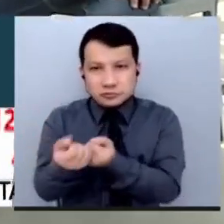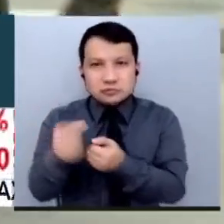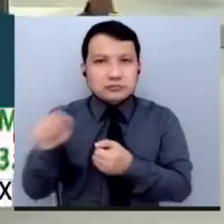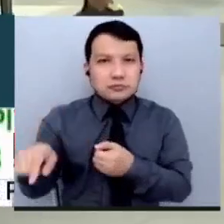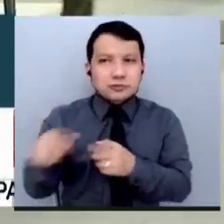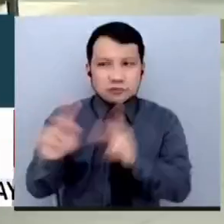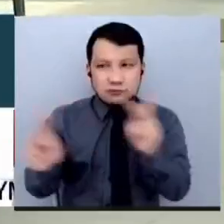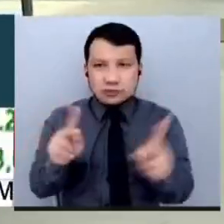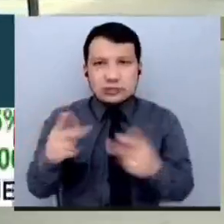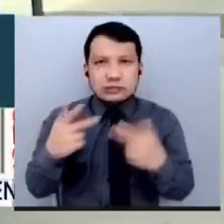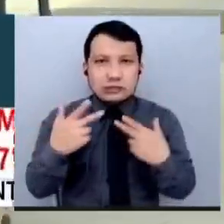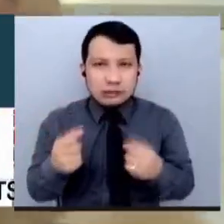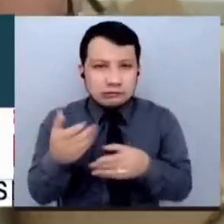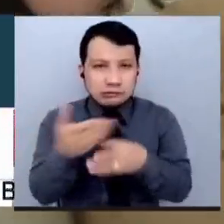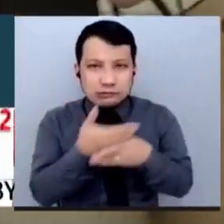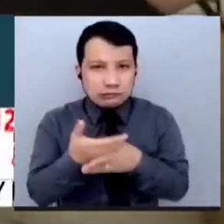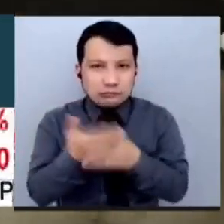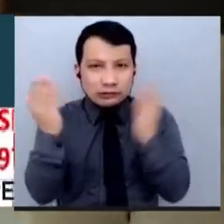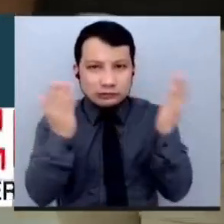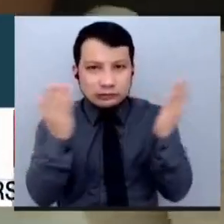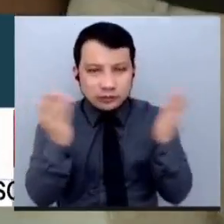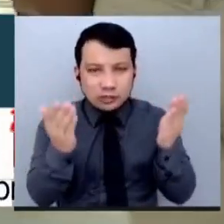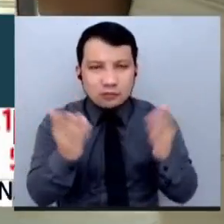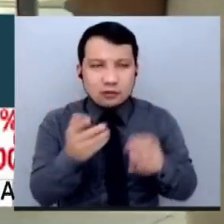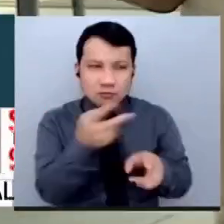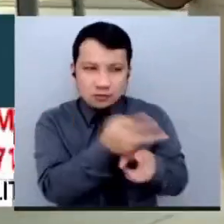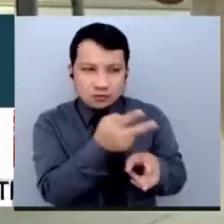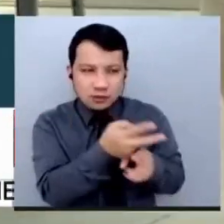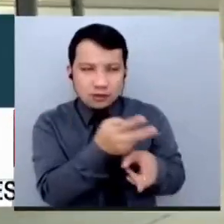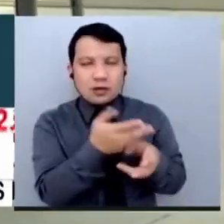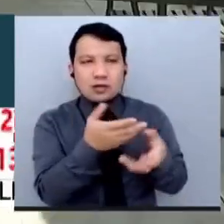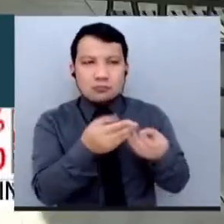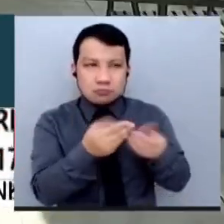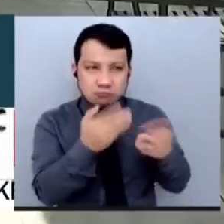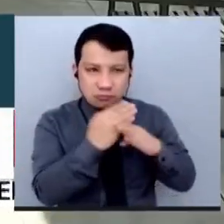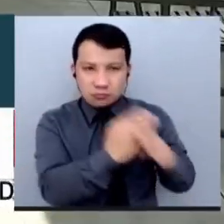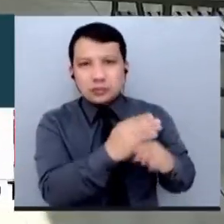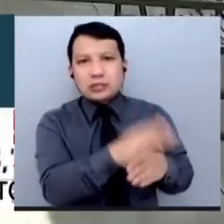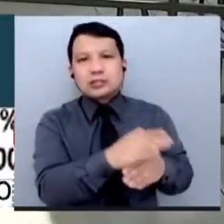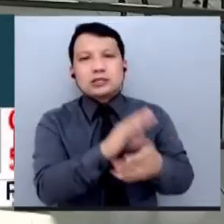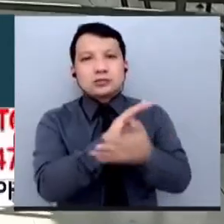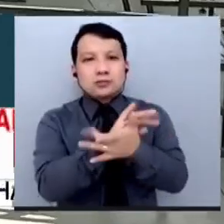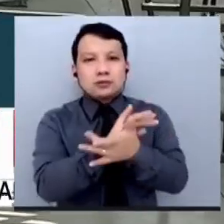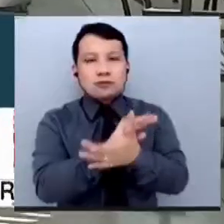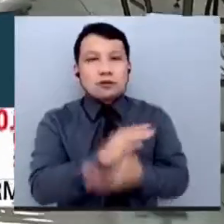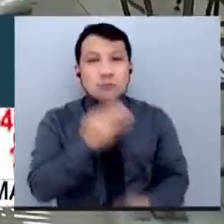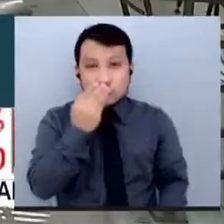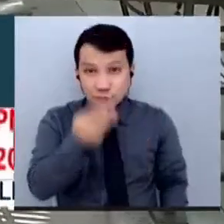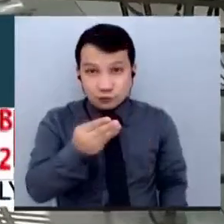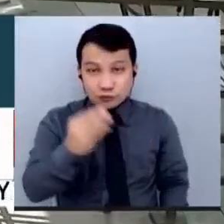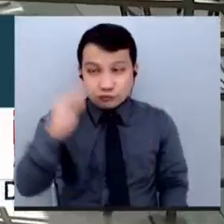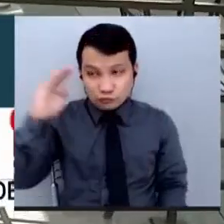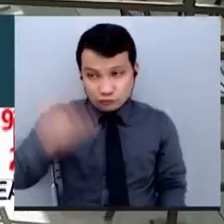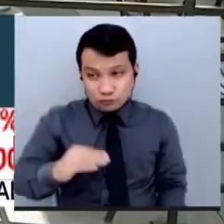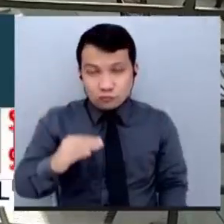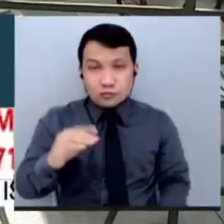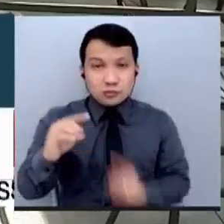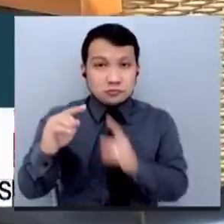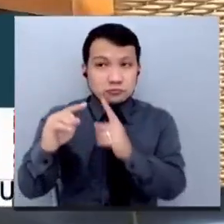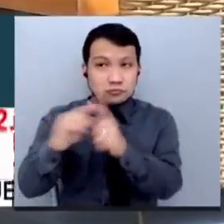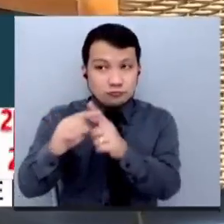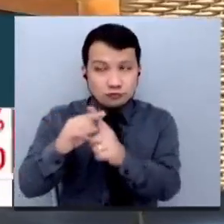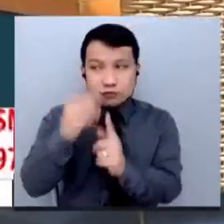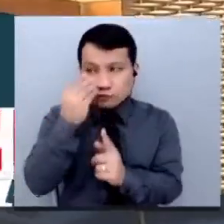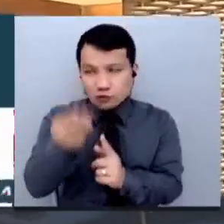services, yung para maalagaan sila against COVID, no? Pag bumaba ito, that means mas